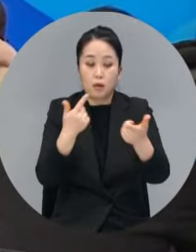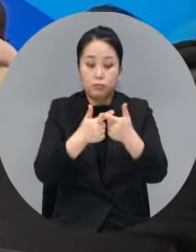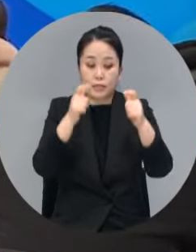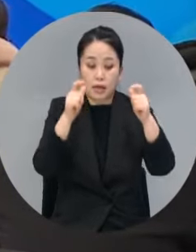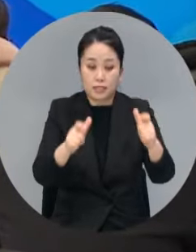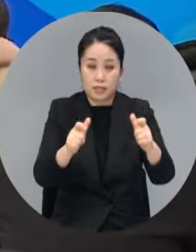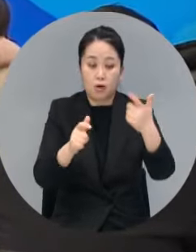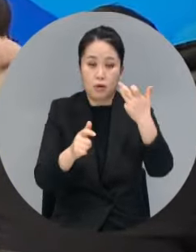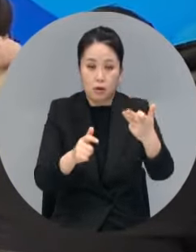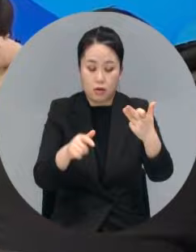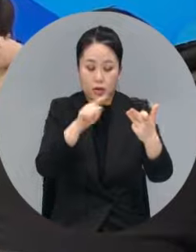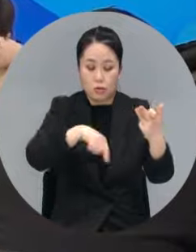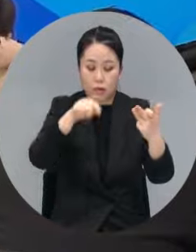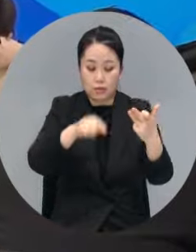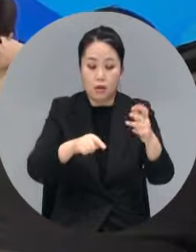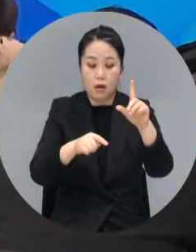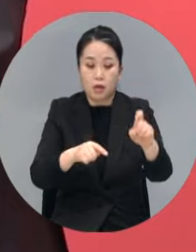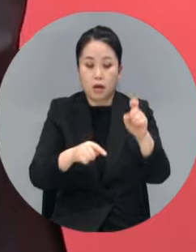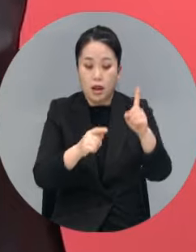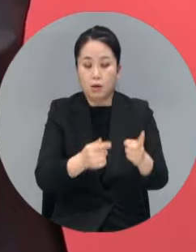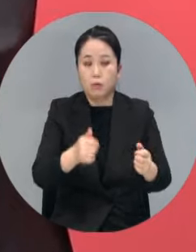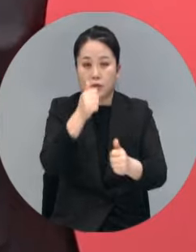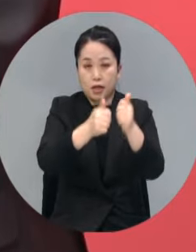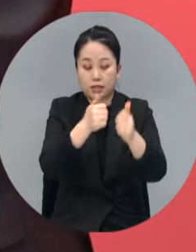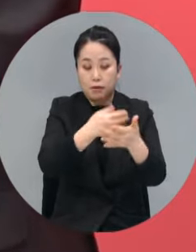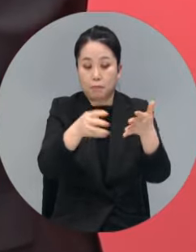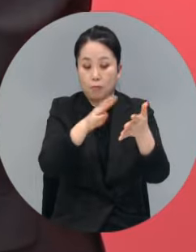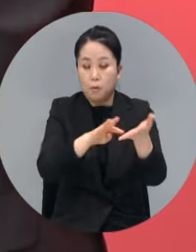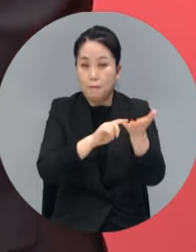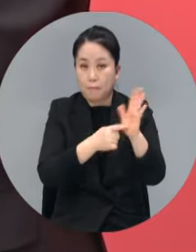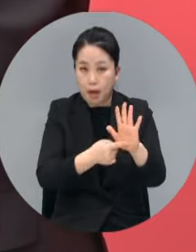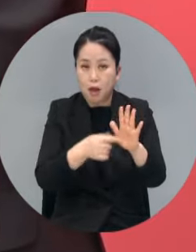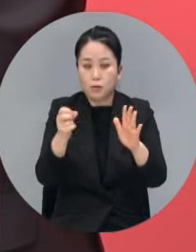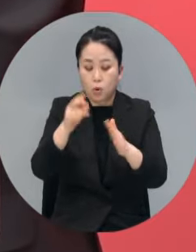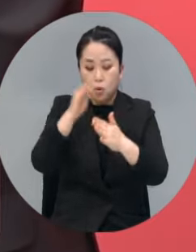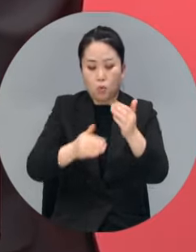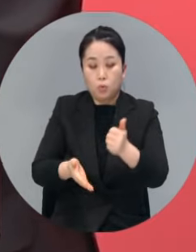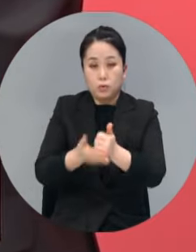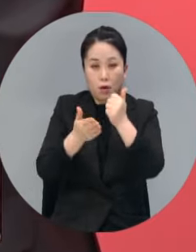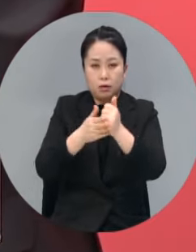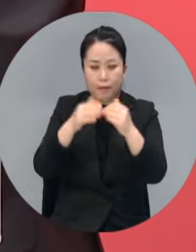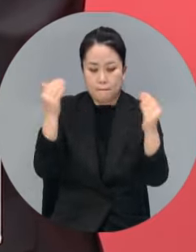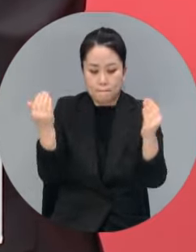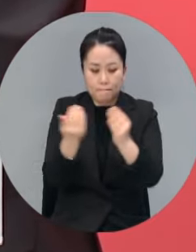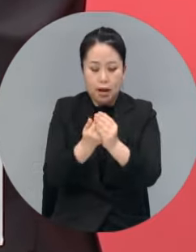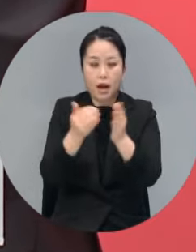11곳의 대진표가 나오고 공천 국면이 사실상 마무리 수순에 돌입하면서